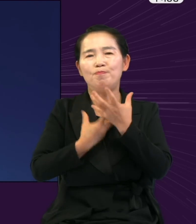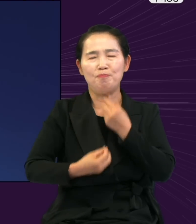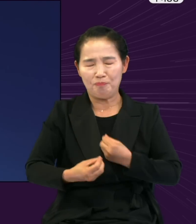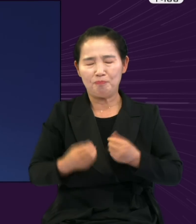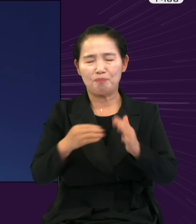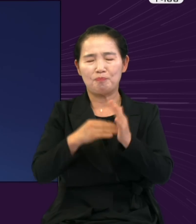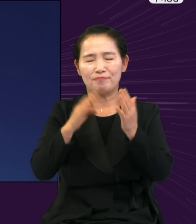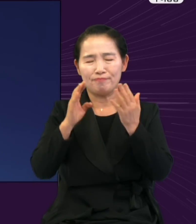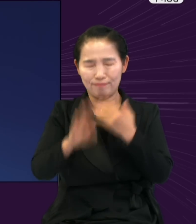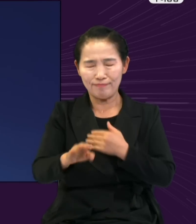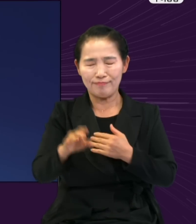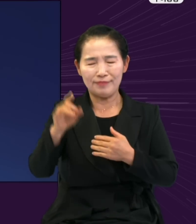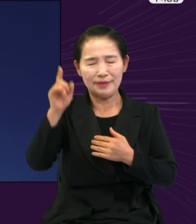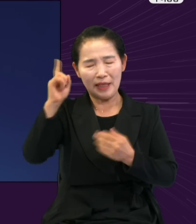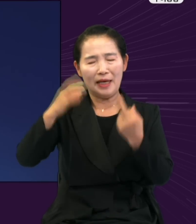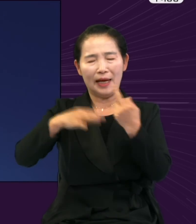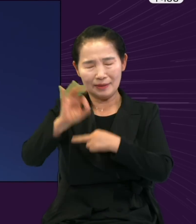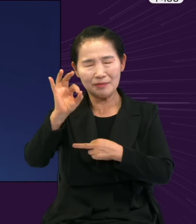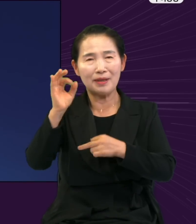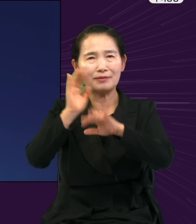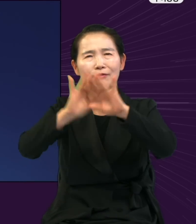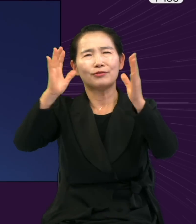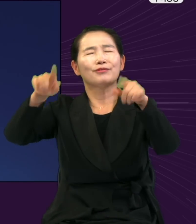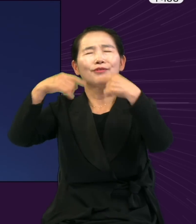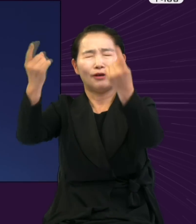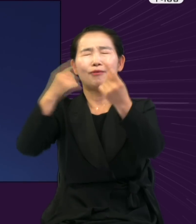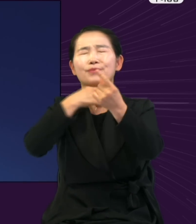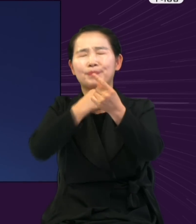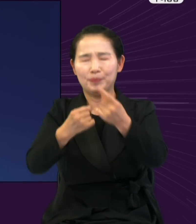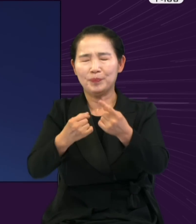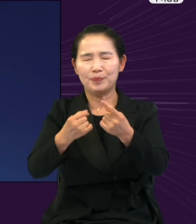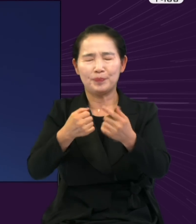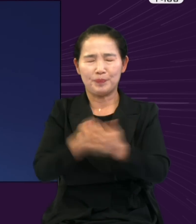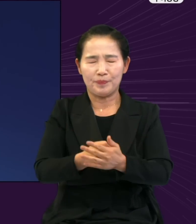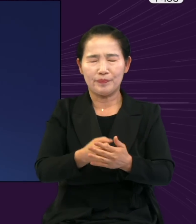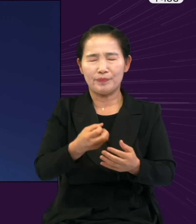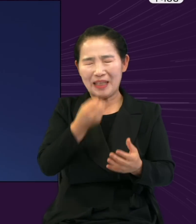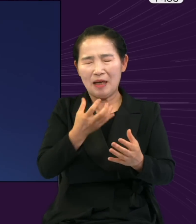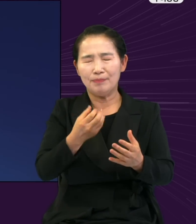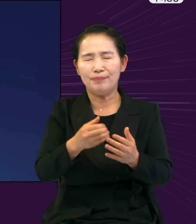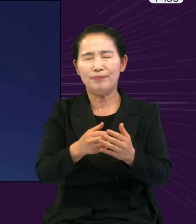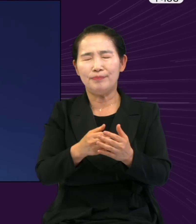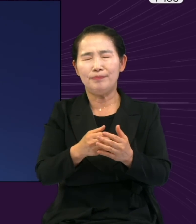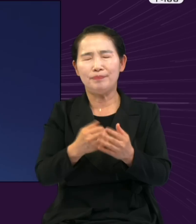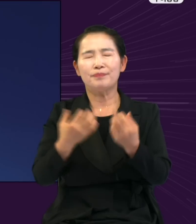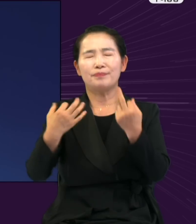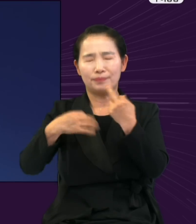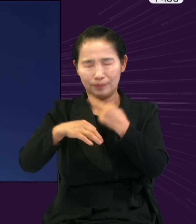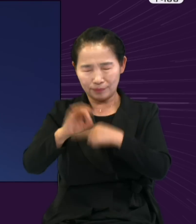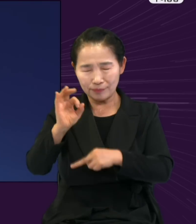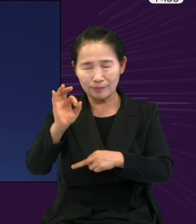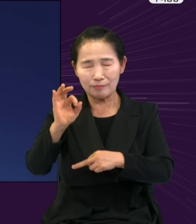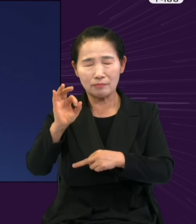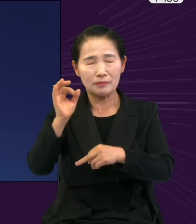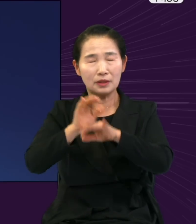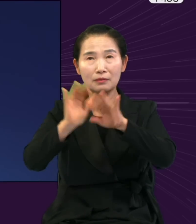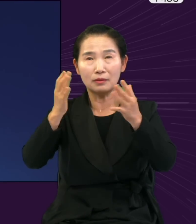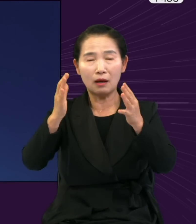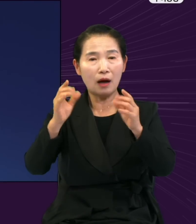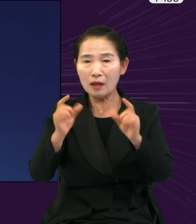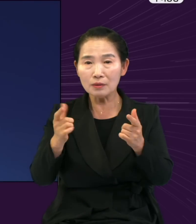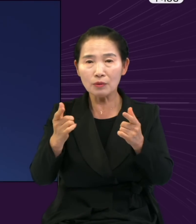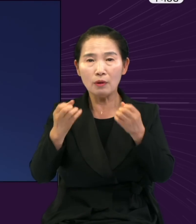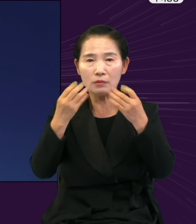가 있었으면 좋겠다라는 생각으로 잠이 들었습니다. 그런데 하나님은 저에게 새날을